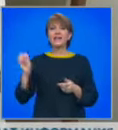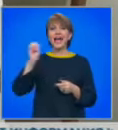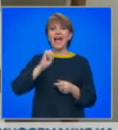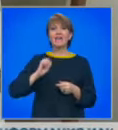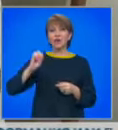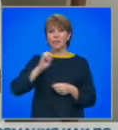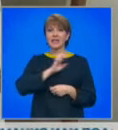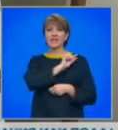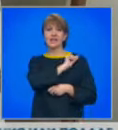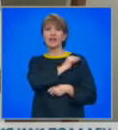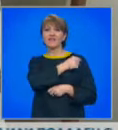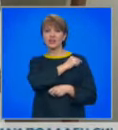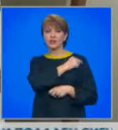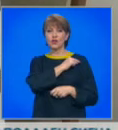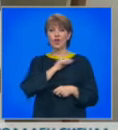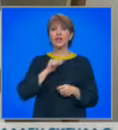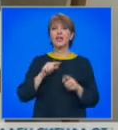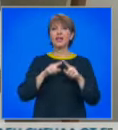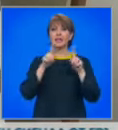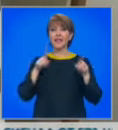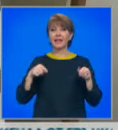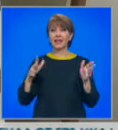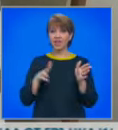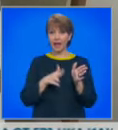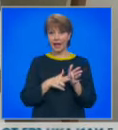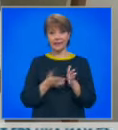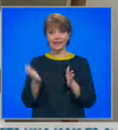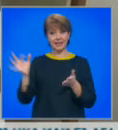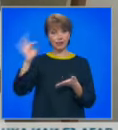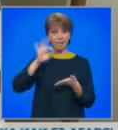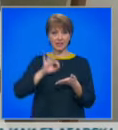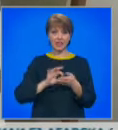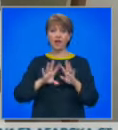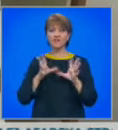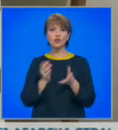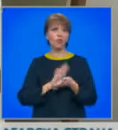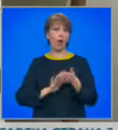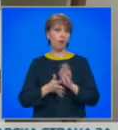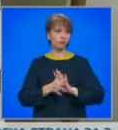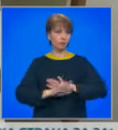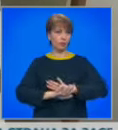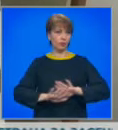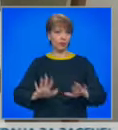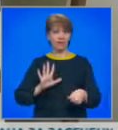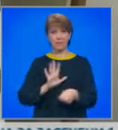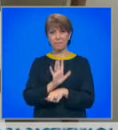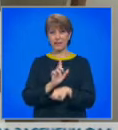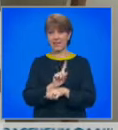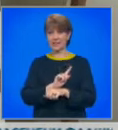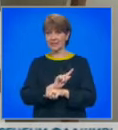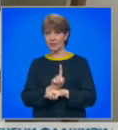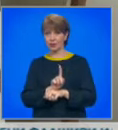европейски вакцинационни сертификати. След като пристигнете, всичко е готово за 15 минути.